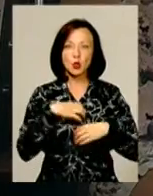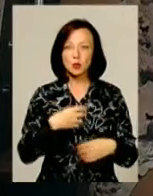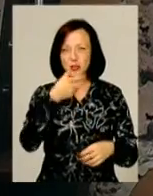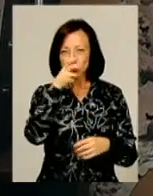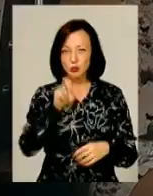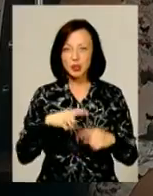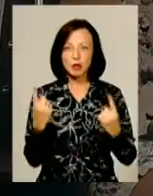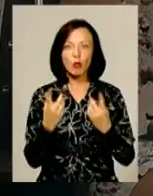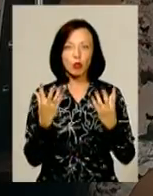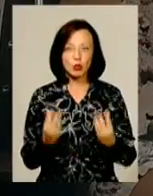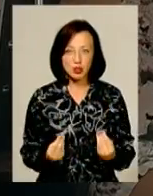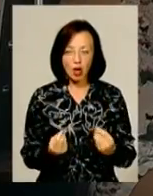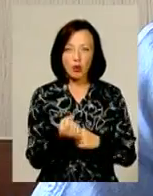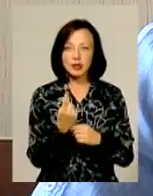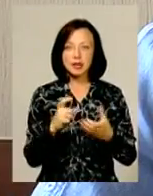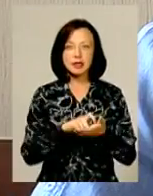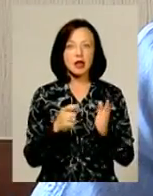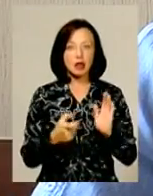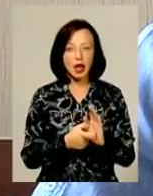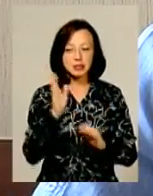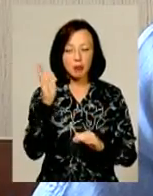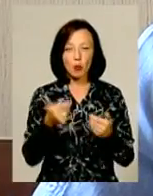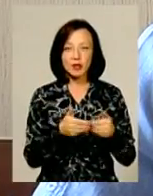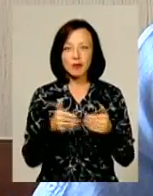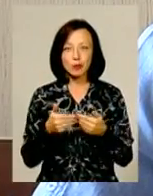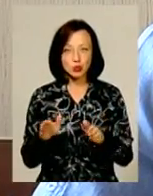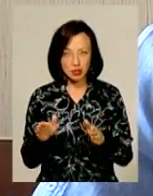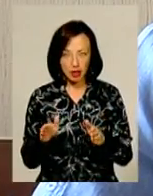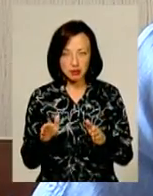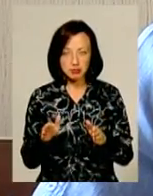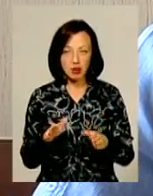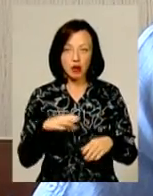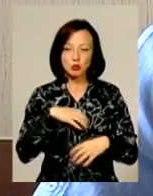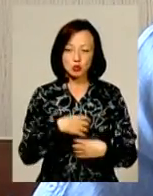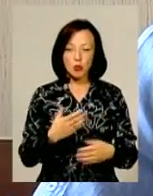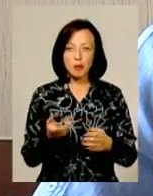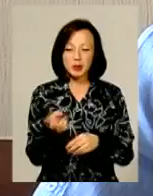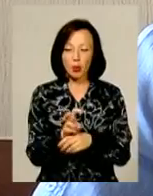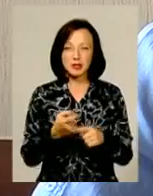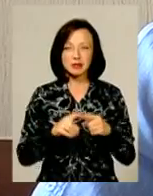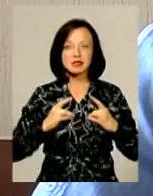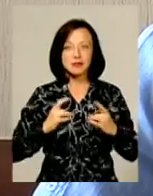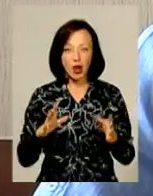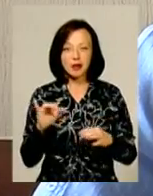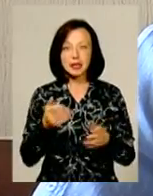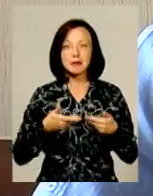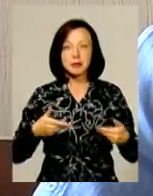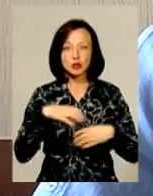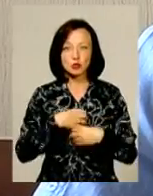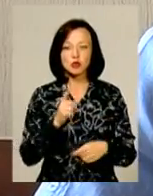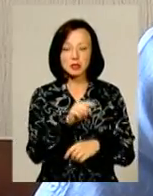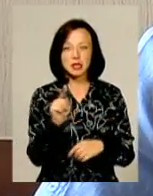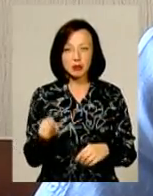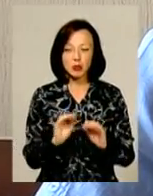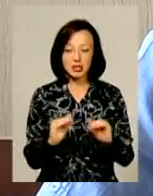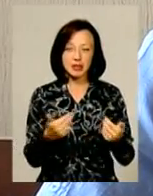сумні будні. 11-класники, майбутні випускники з сумом йдуть на це свято, і ми сумуємо за ними,